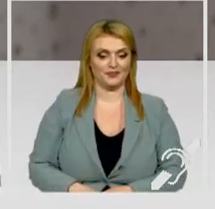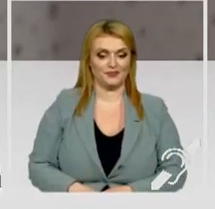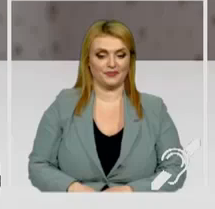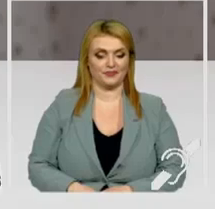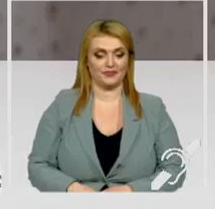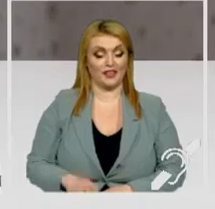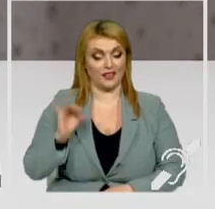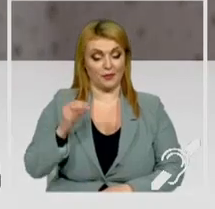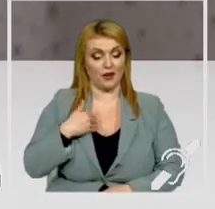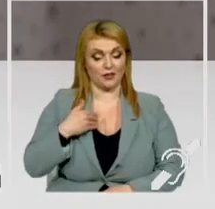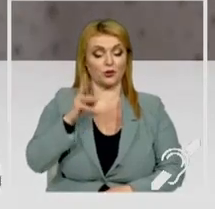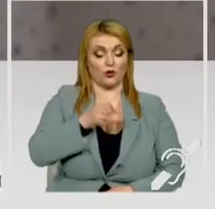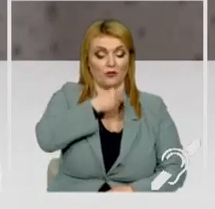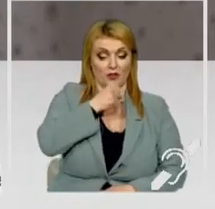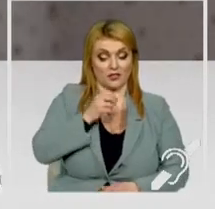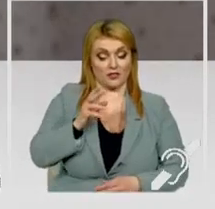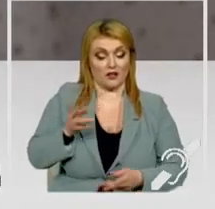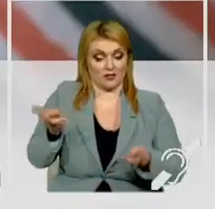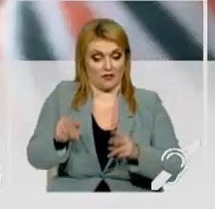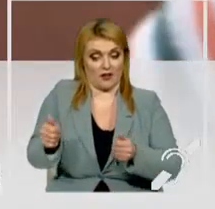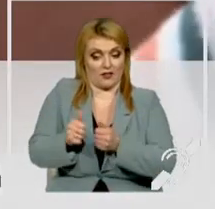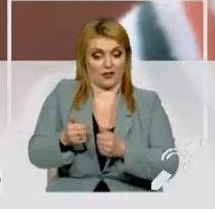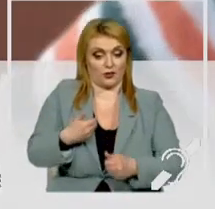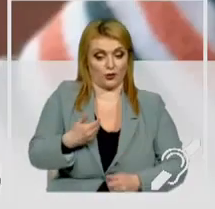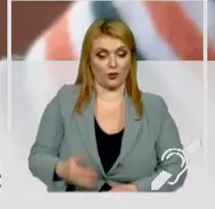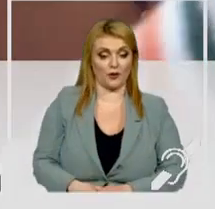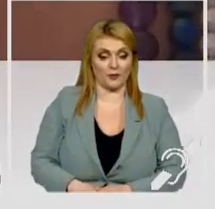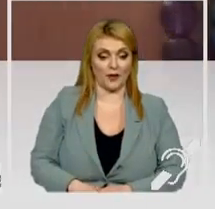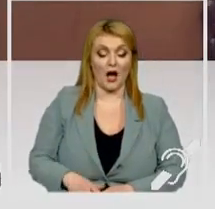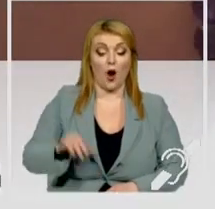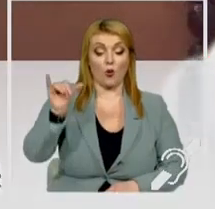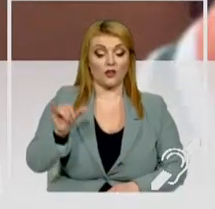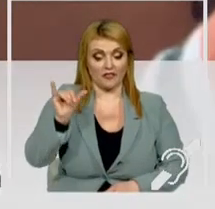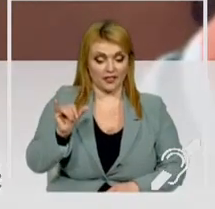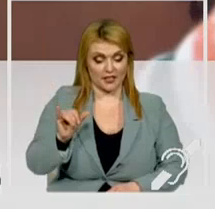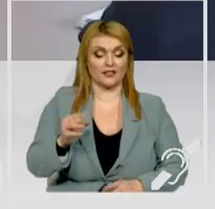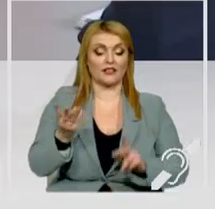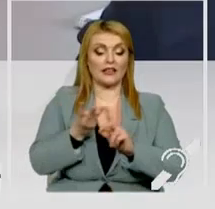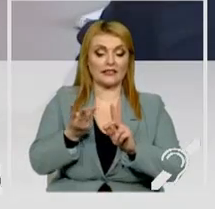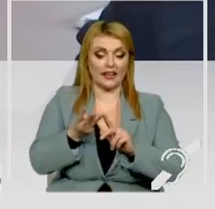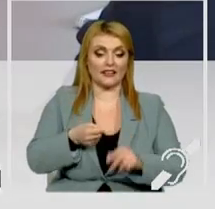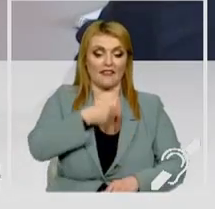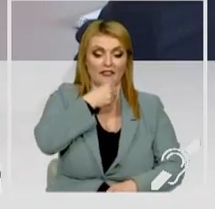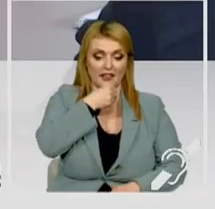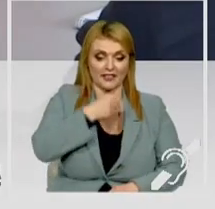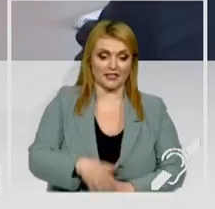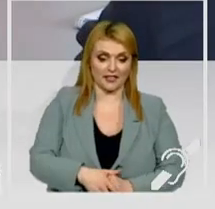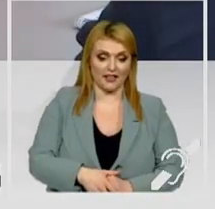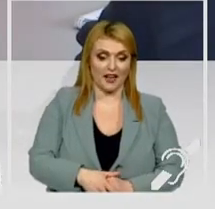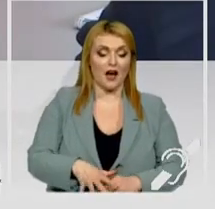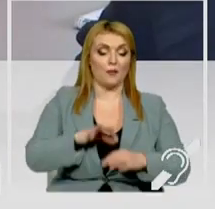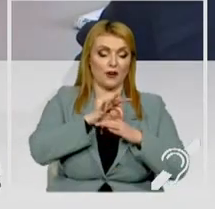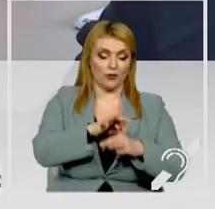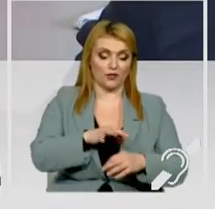the older generation to be with us. Universitatea pentru vârsta a treia este un program pilot care se desfășoară în